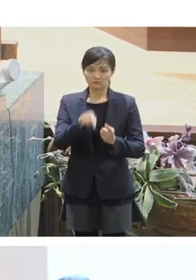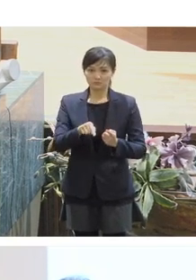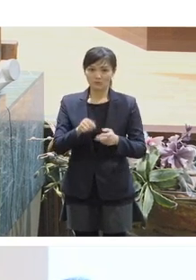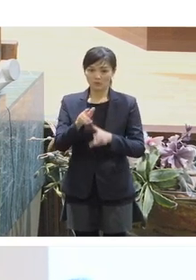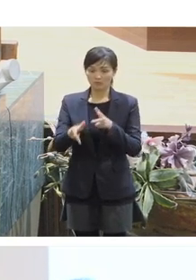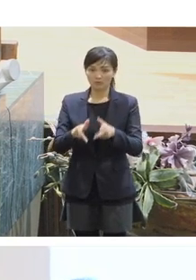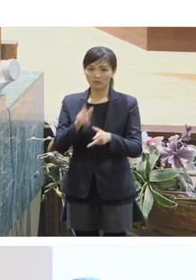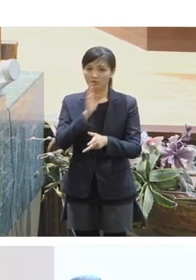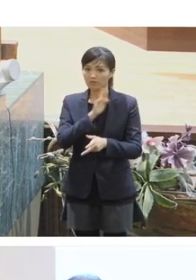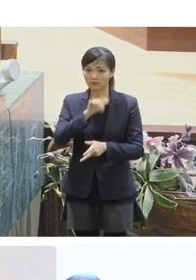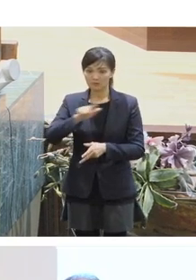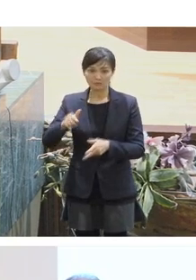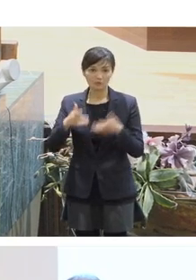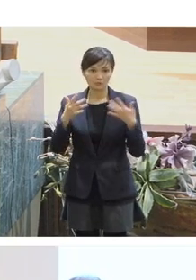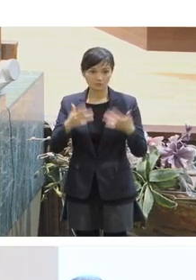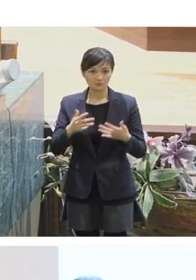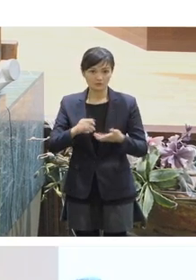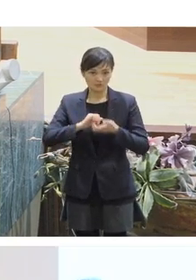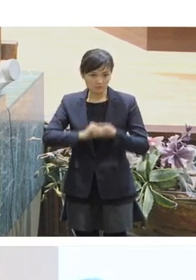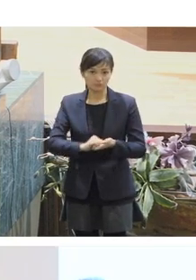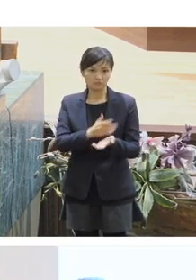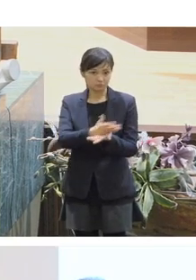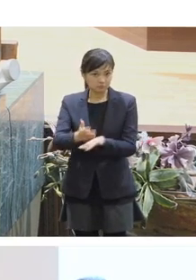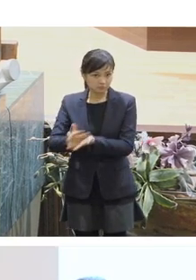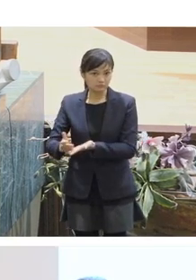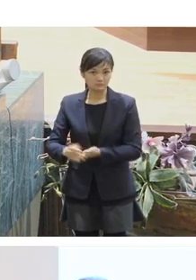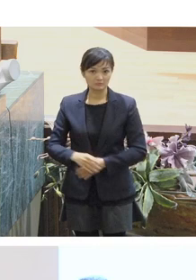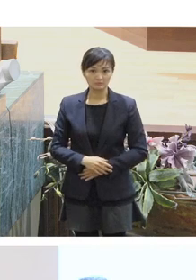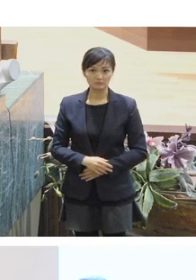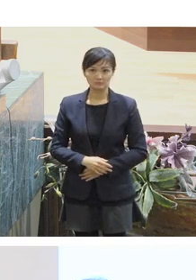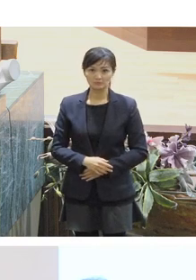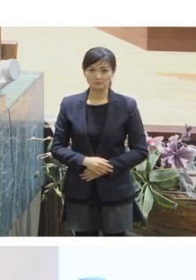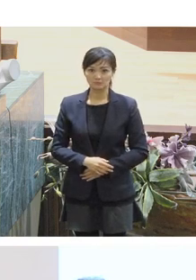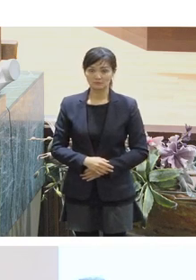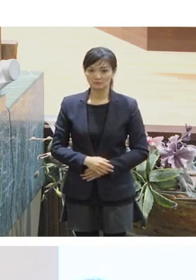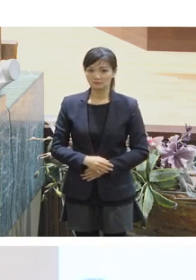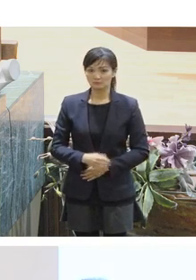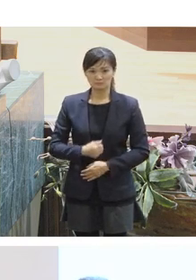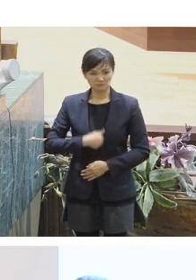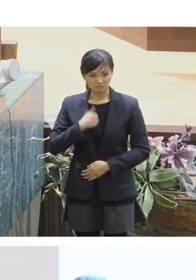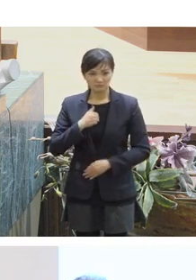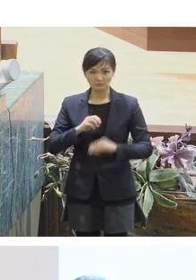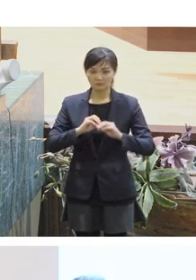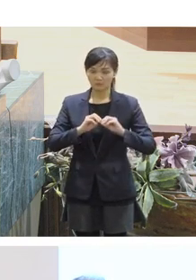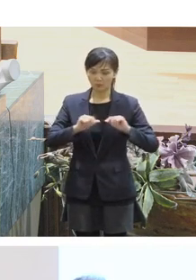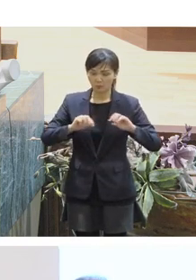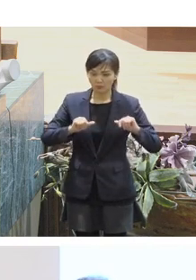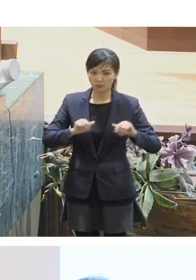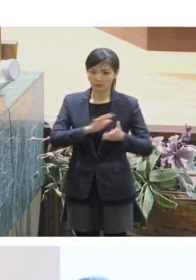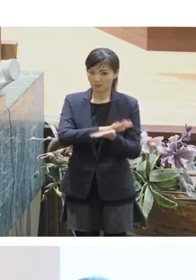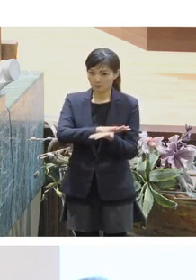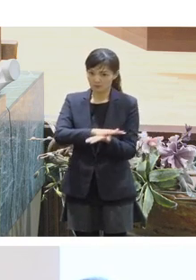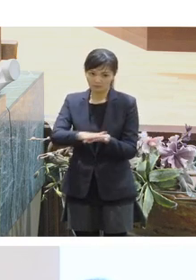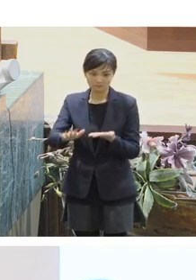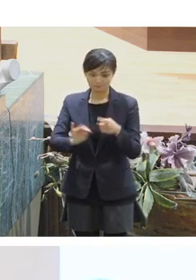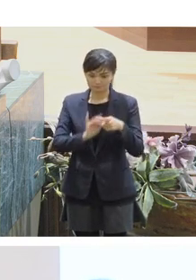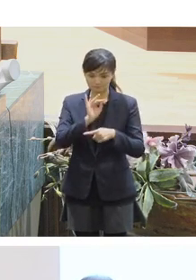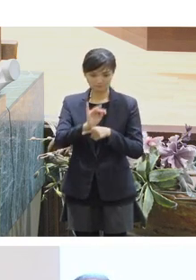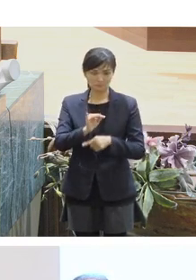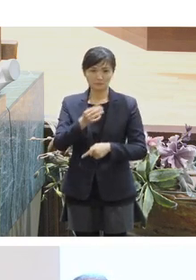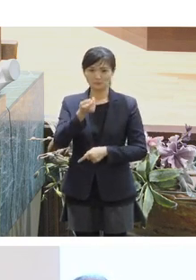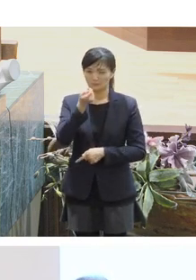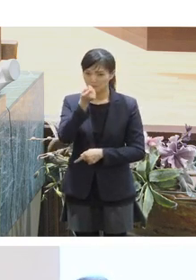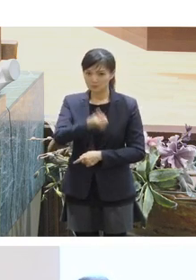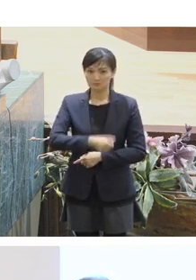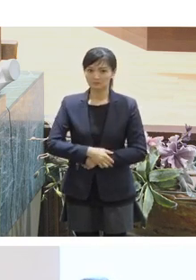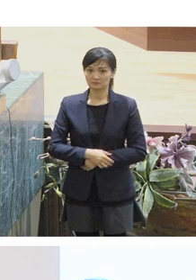问题，一定要合理解决。我们没有多少干净的净土可以这样让我们规划